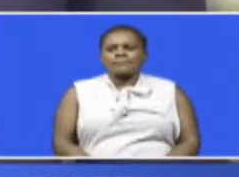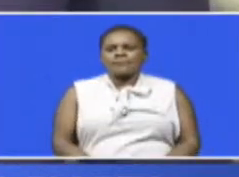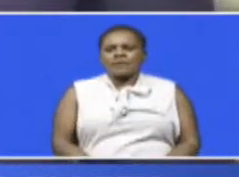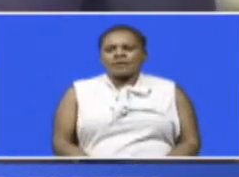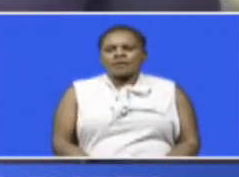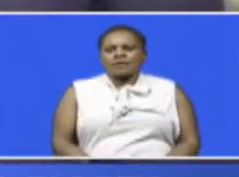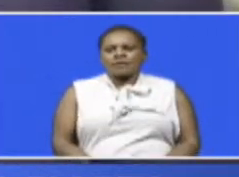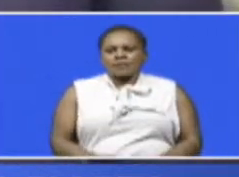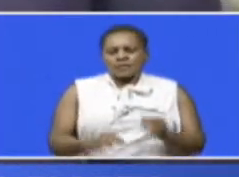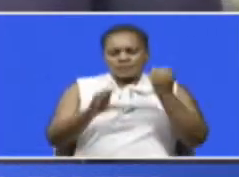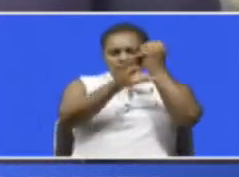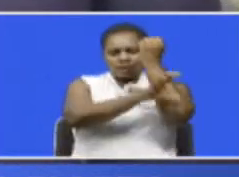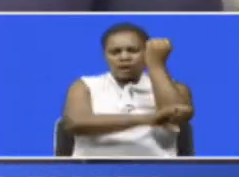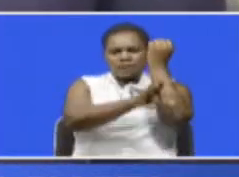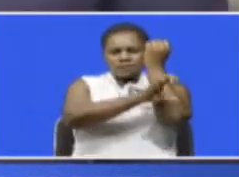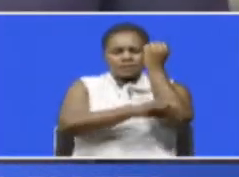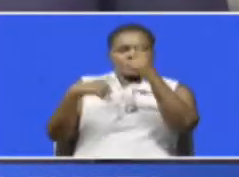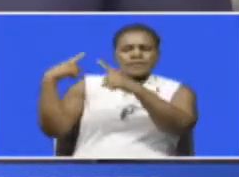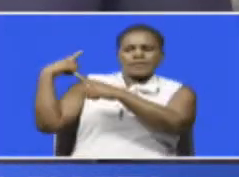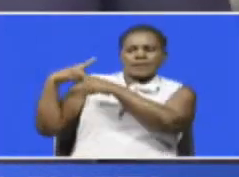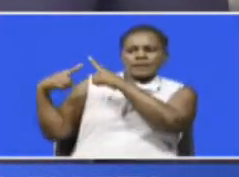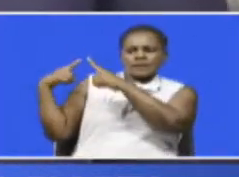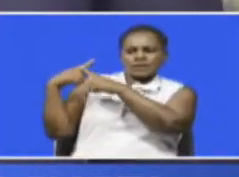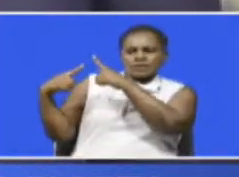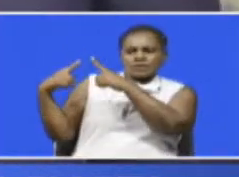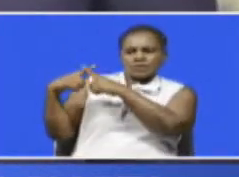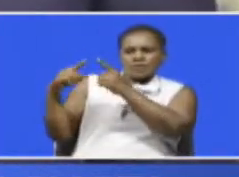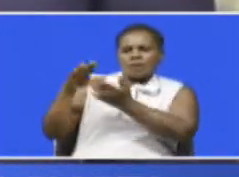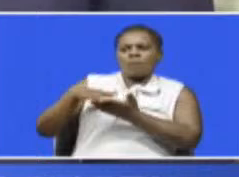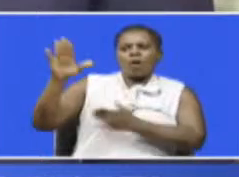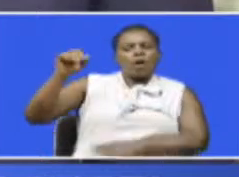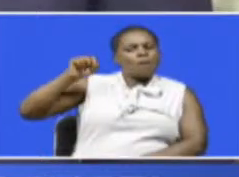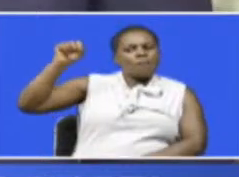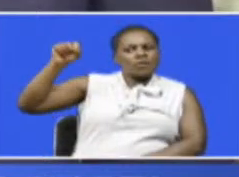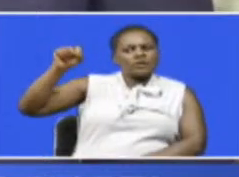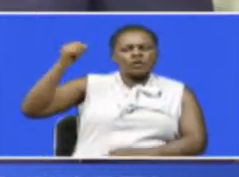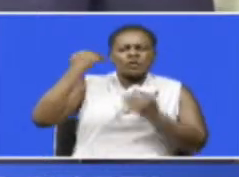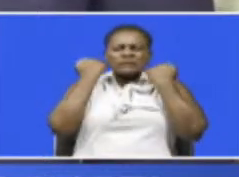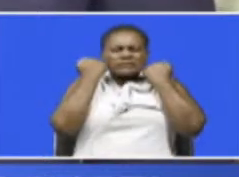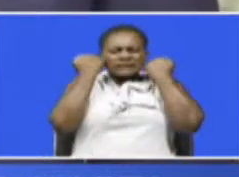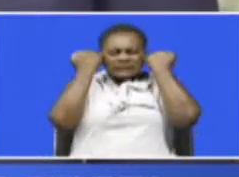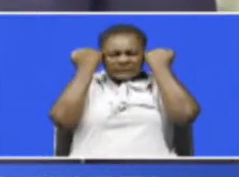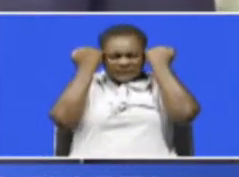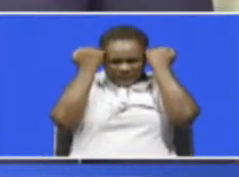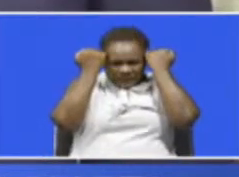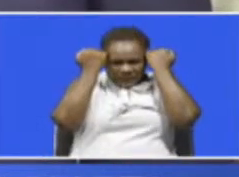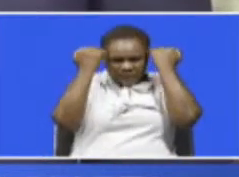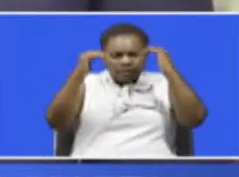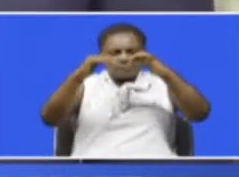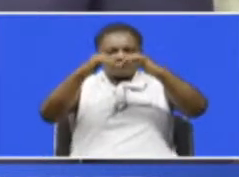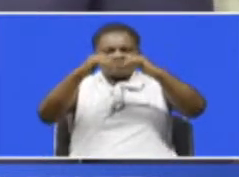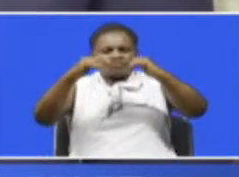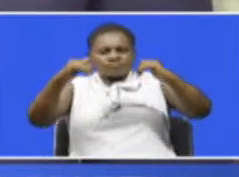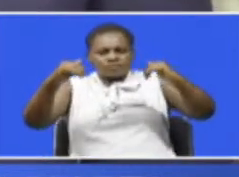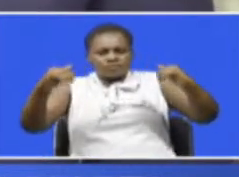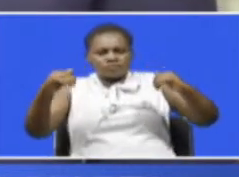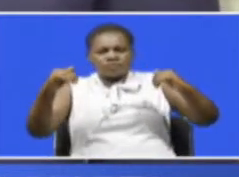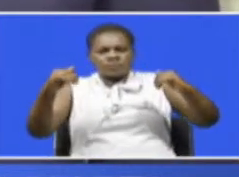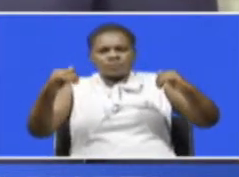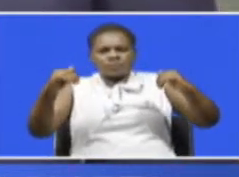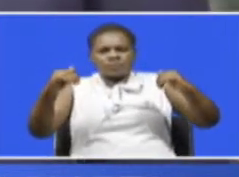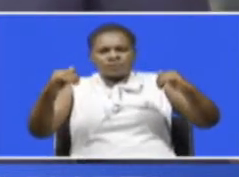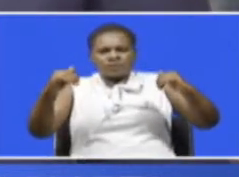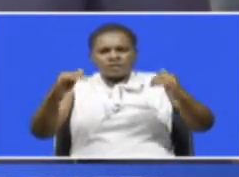NSAC noted that the country is experiencing growing political tension that is creating division at